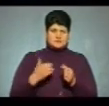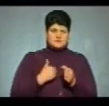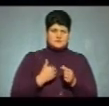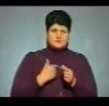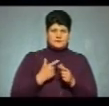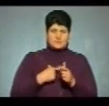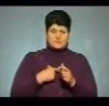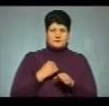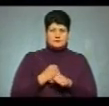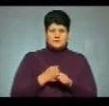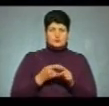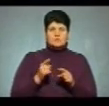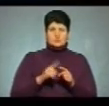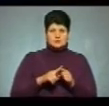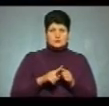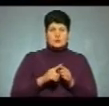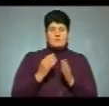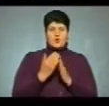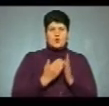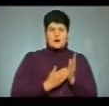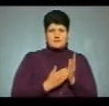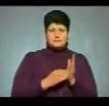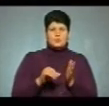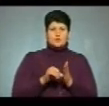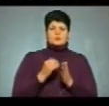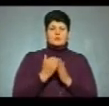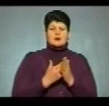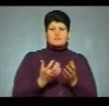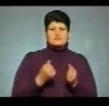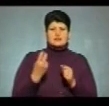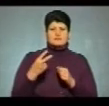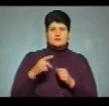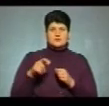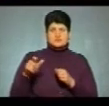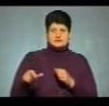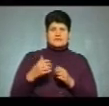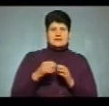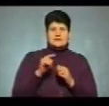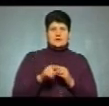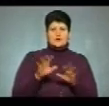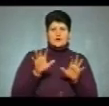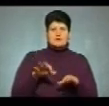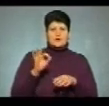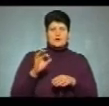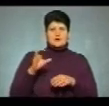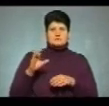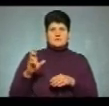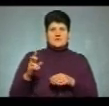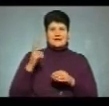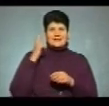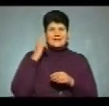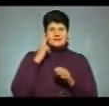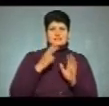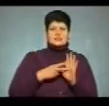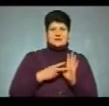себе запровадити цю програму. Участь у програмі взяли 20 осіб, серед них і голова ОСББ, що на вулиці Київська, 7,